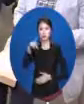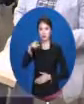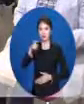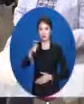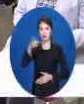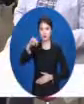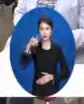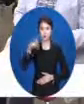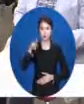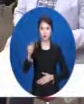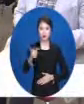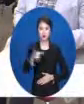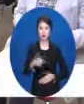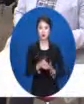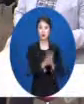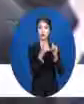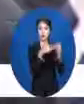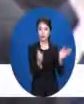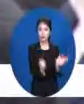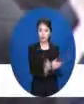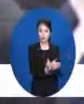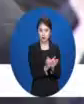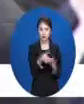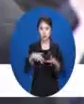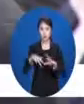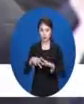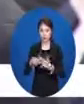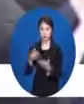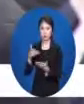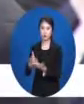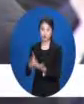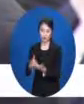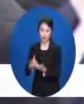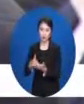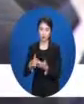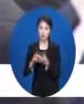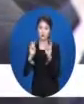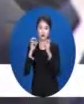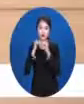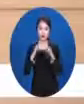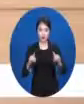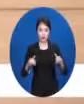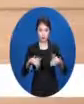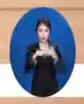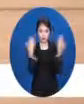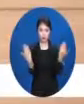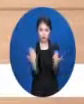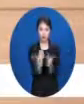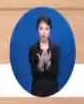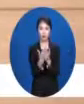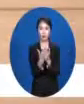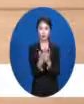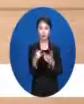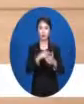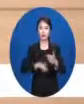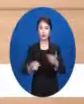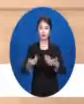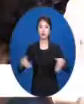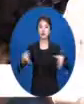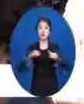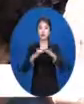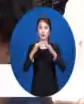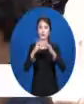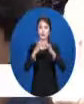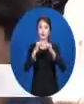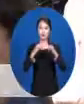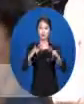등의 시민사회단체, 종교계, 언론계, 기업인 등 분야와 영역을 망라한 관내 기관, 단체